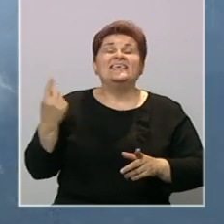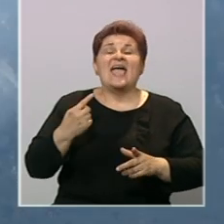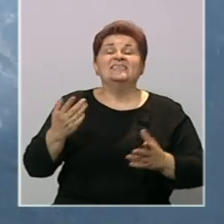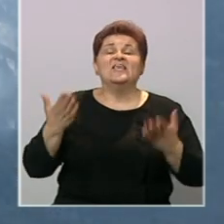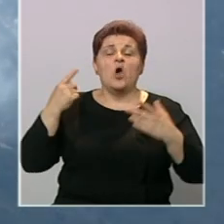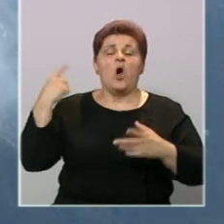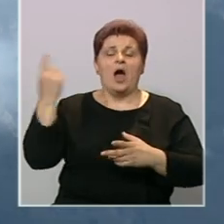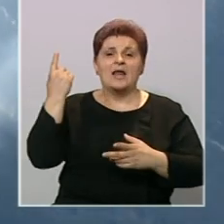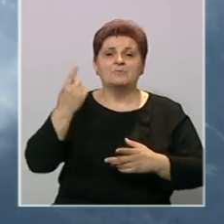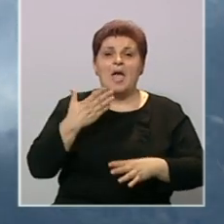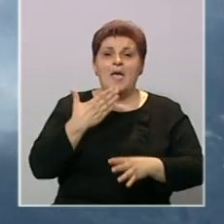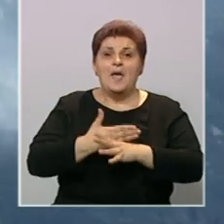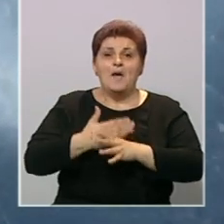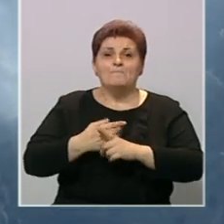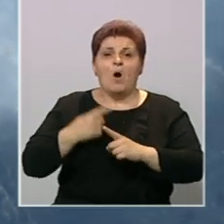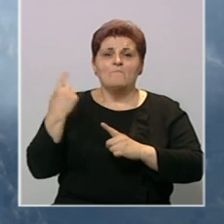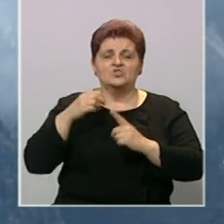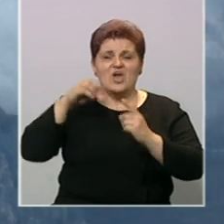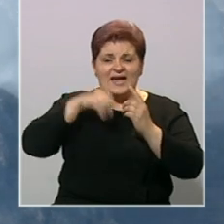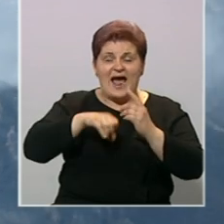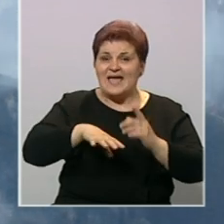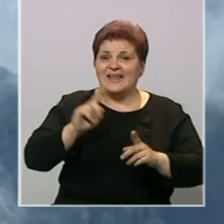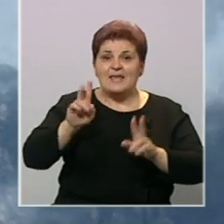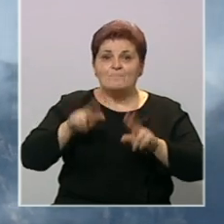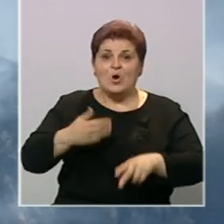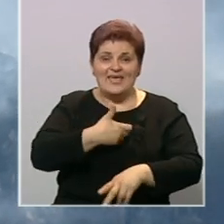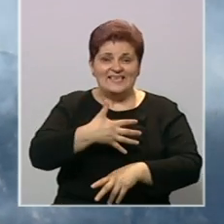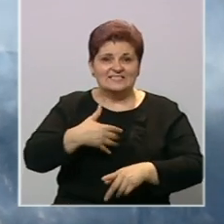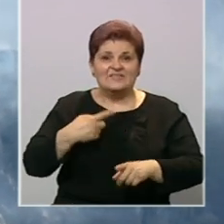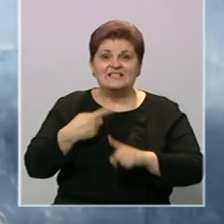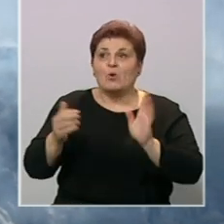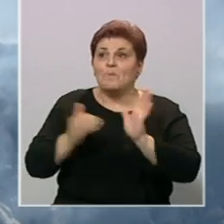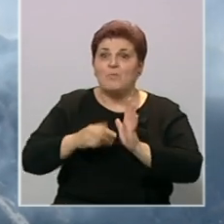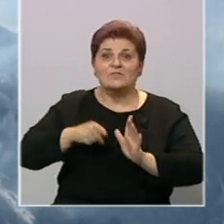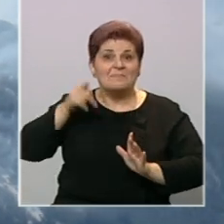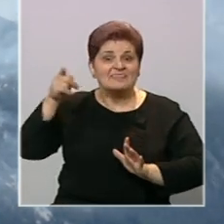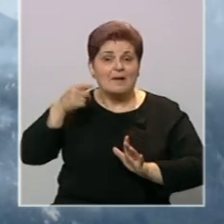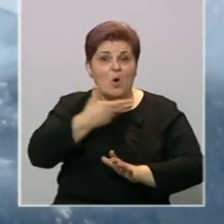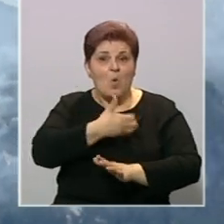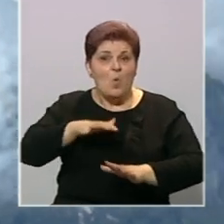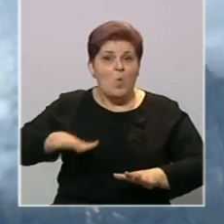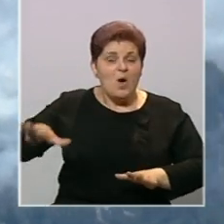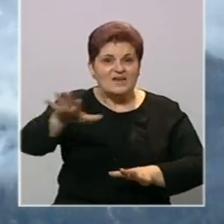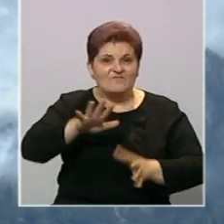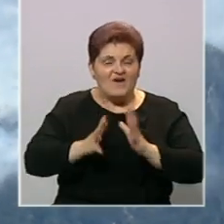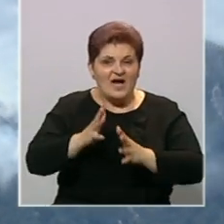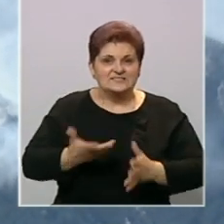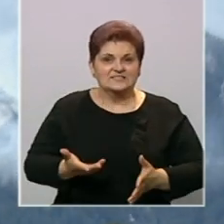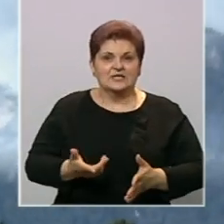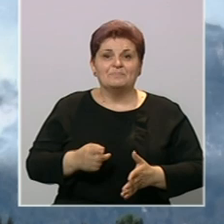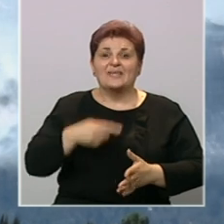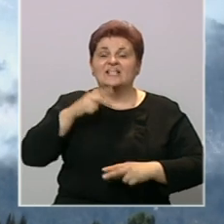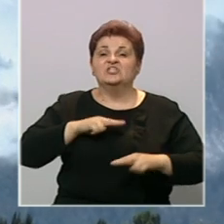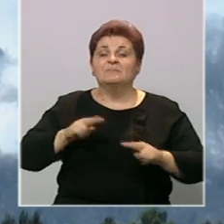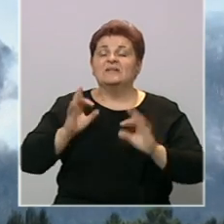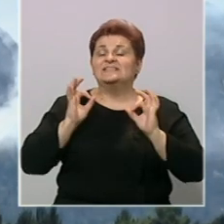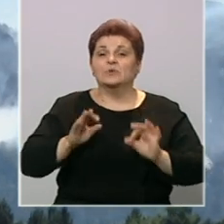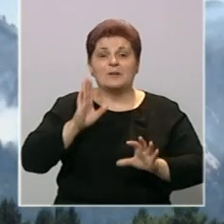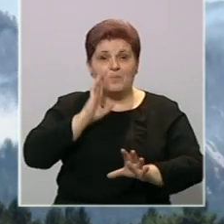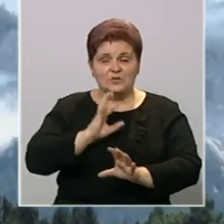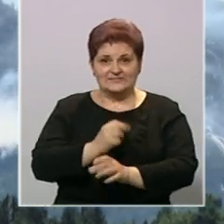zraka. Pomoć kanadera iz Hrvatske danas nije bilo moguće dobiti zbog potreba u gašenju požara u Hrvatskoj, kazali su iz Ministarstva